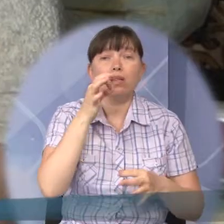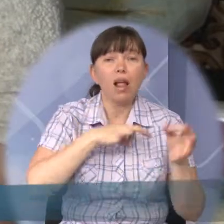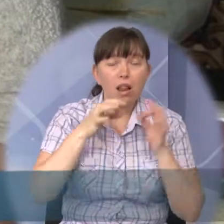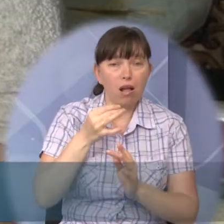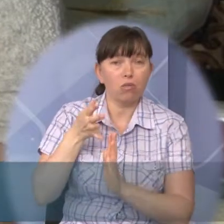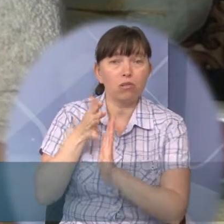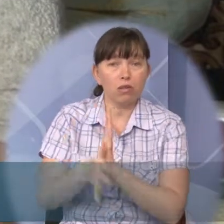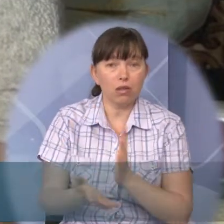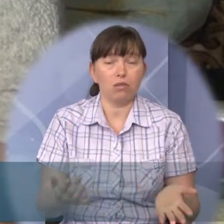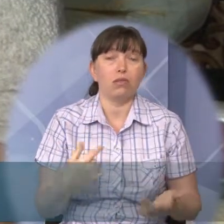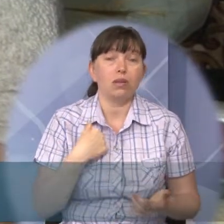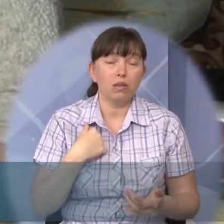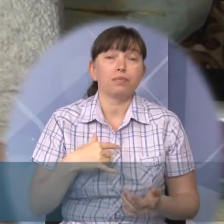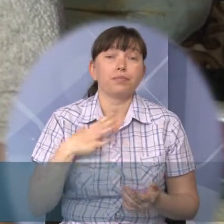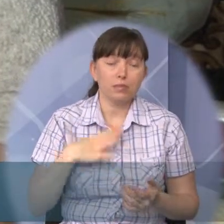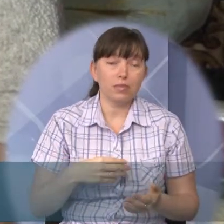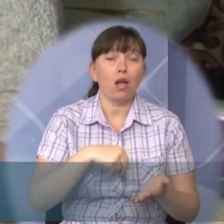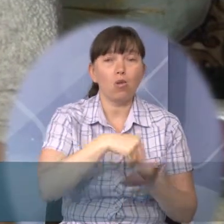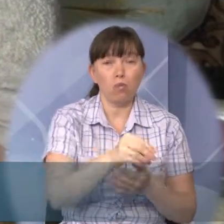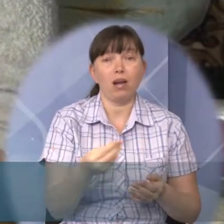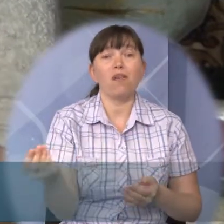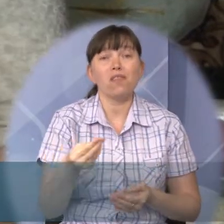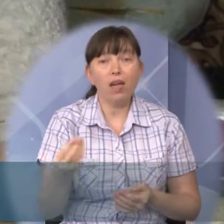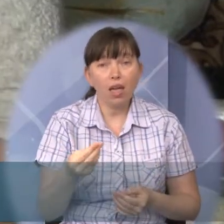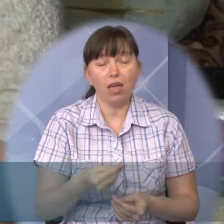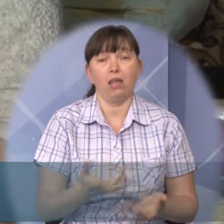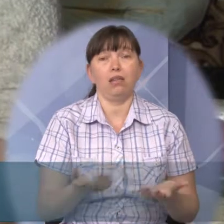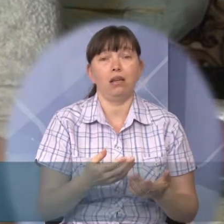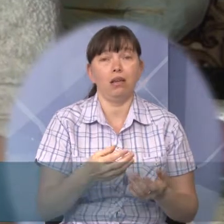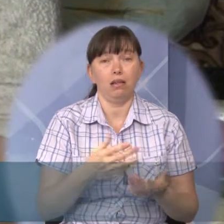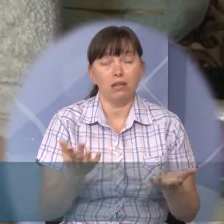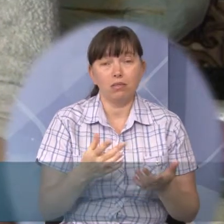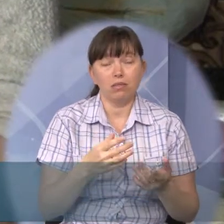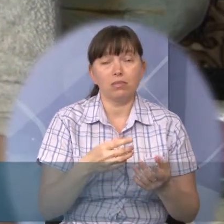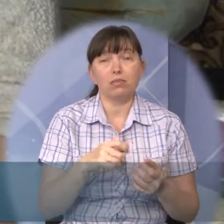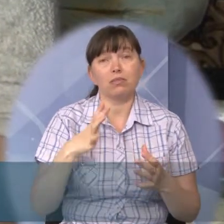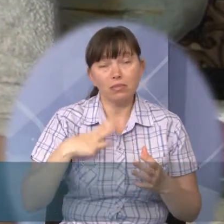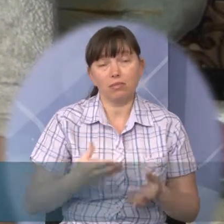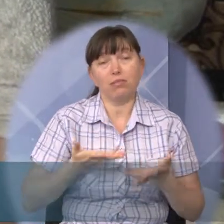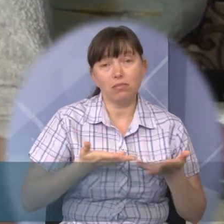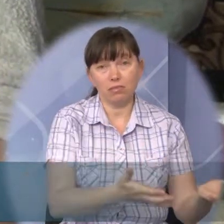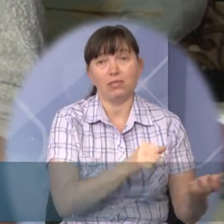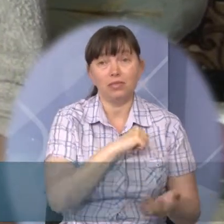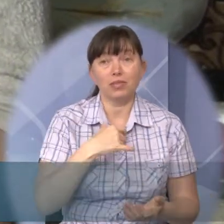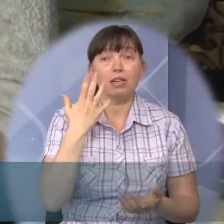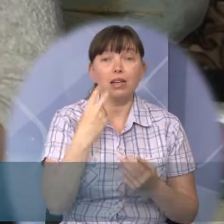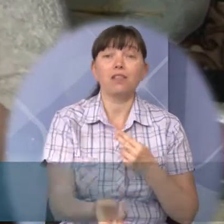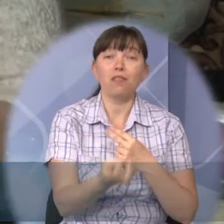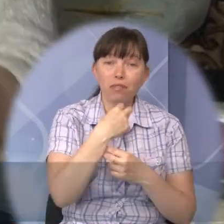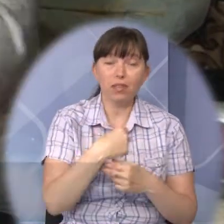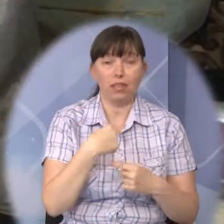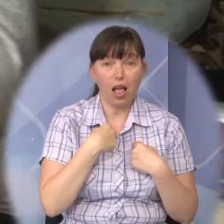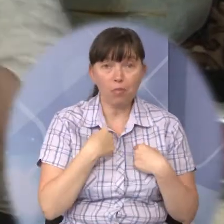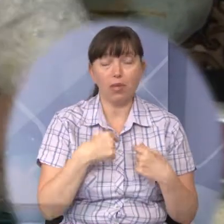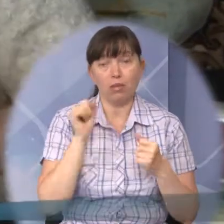leacuri folosesc. Și ne-am cumpărat pâine și mai ieftin să iese, să nu cumpăr pâine, că nu are mata când vine la